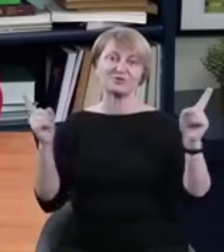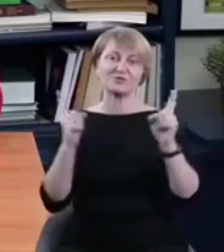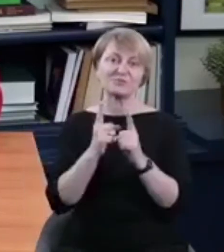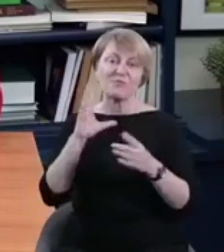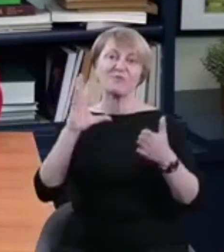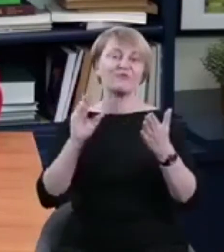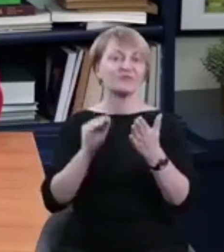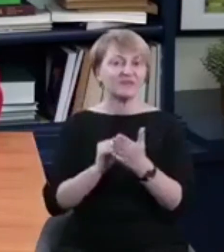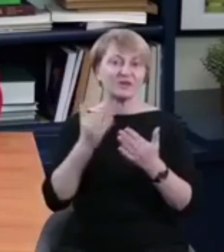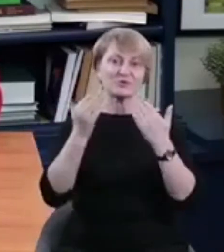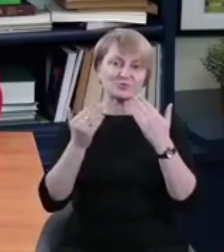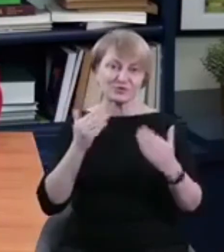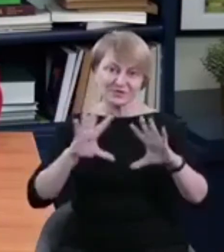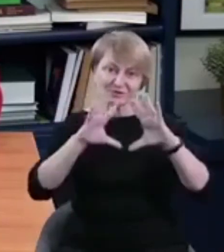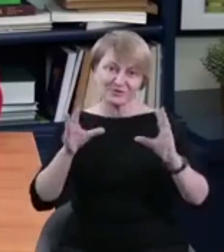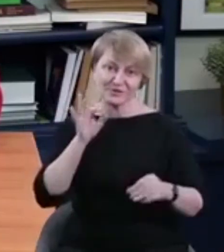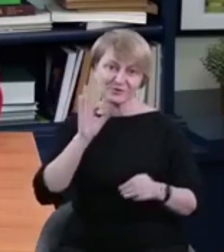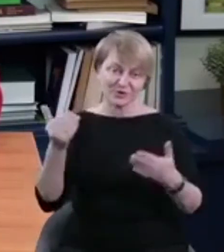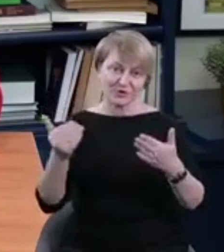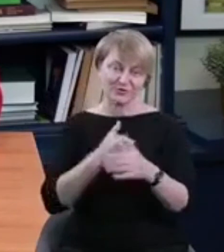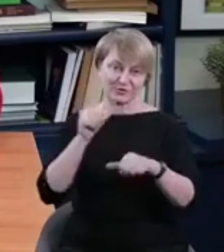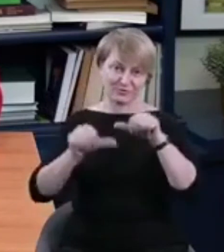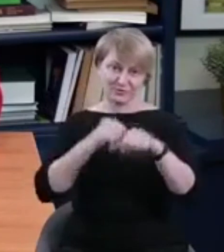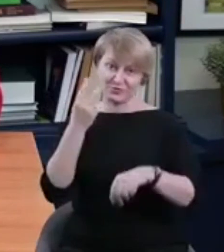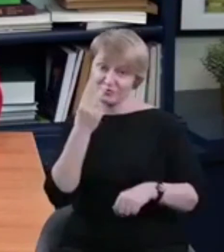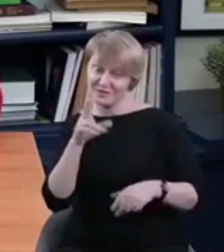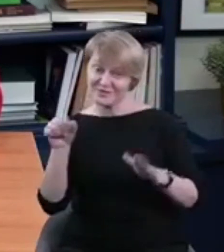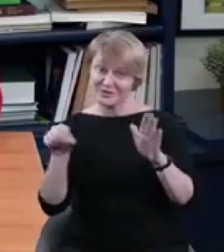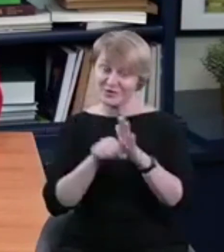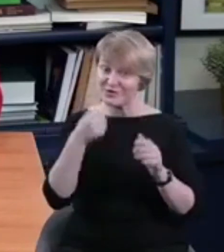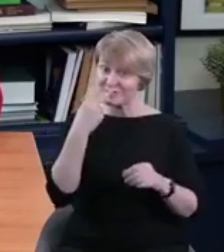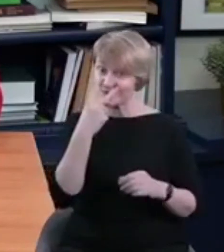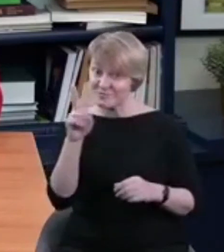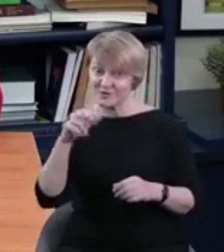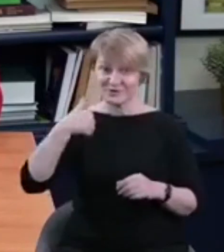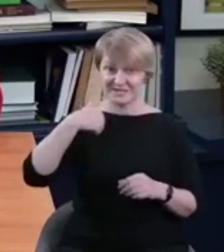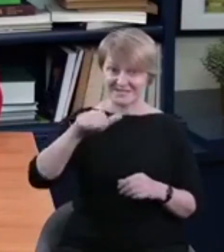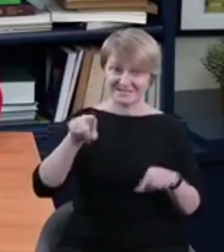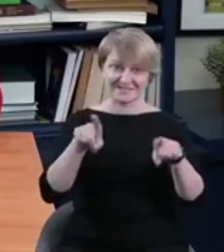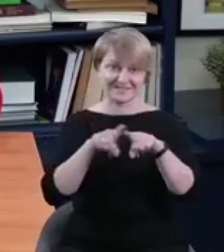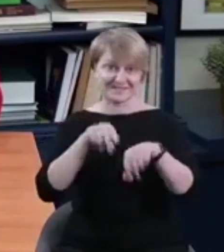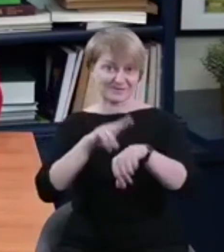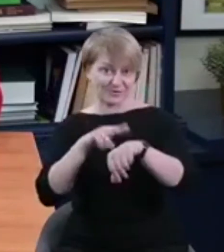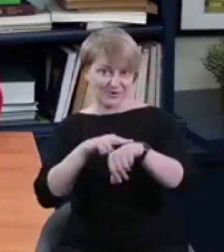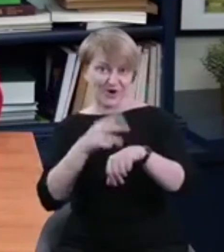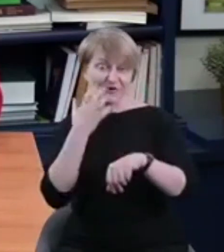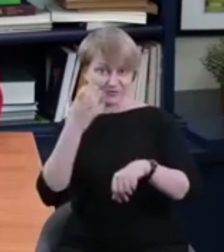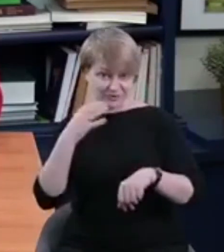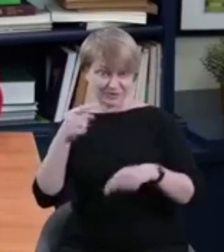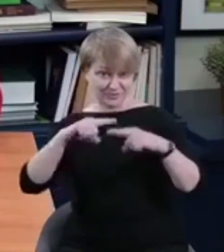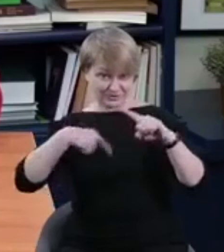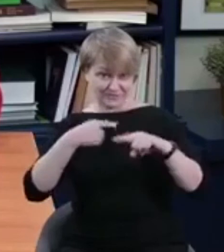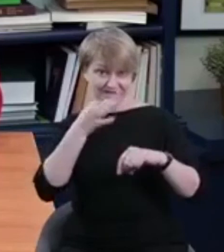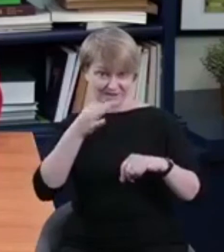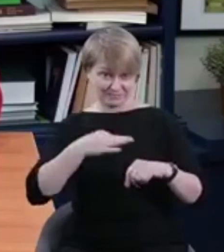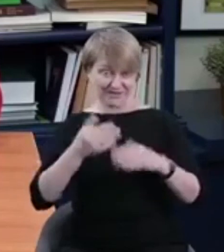w nowym roku i widzimy się za tydzień w tej samej porze 18 zapraszam możecie też wcześniej wysłać do mnie pytania będą stają się na nie